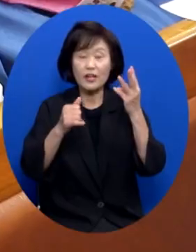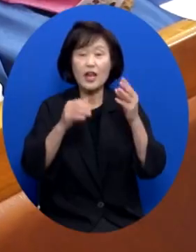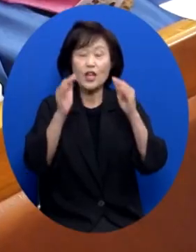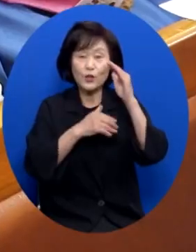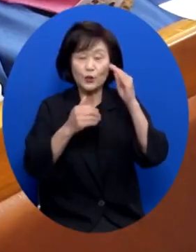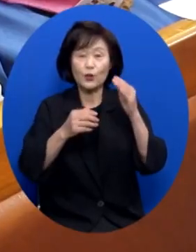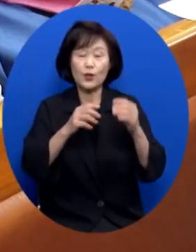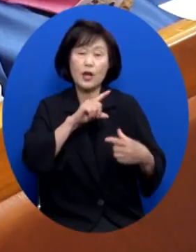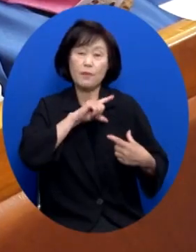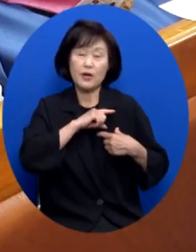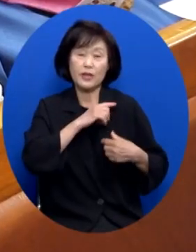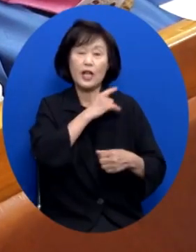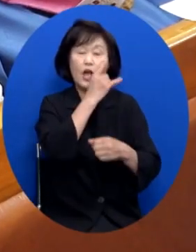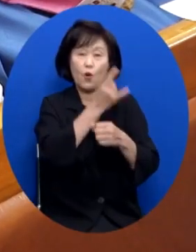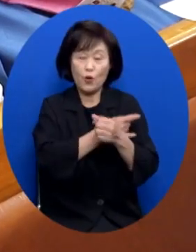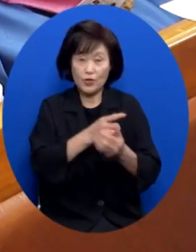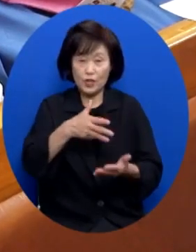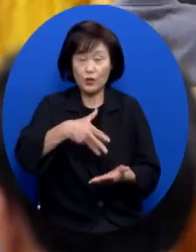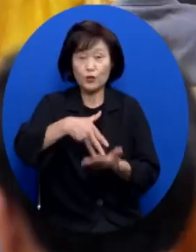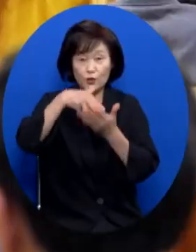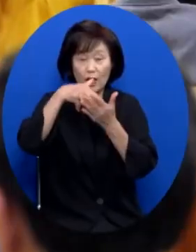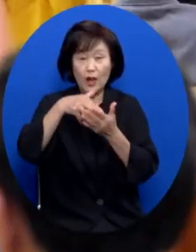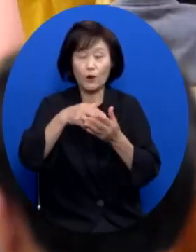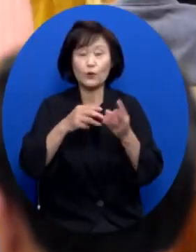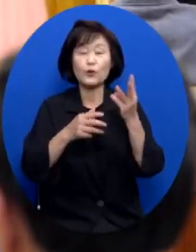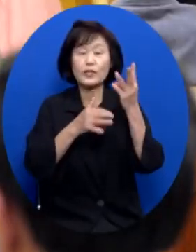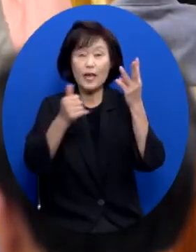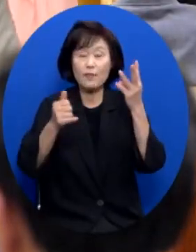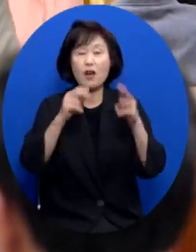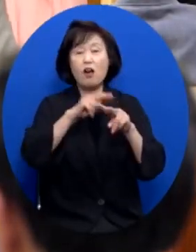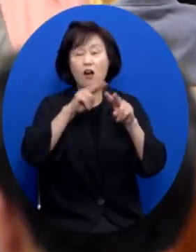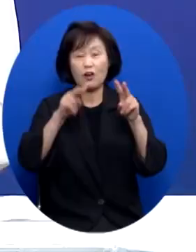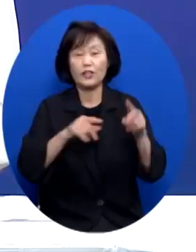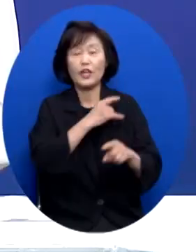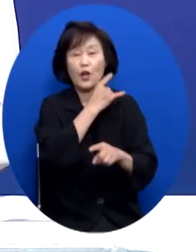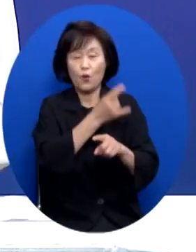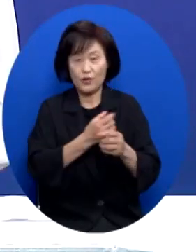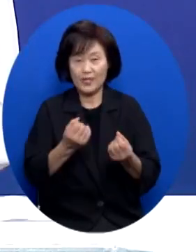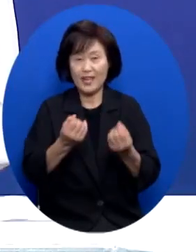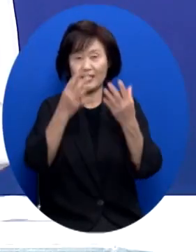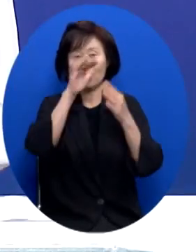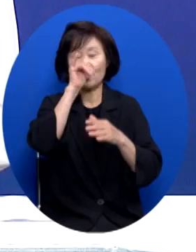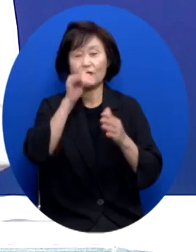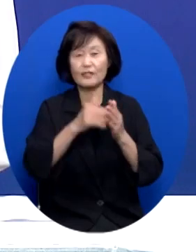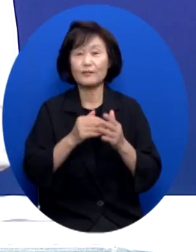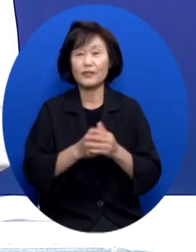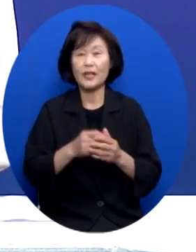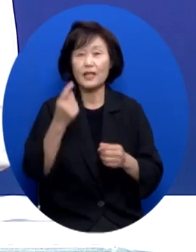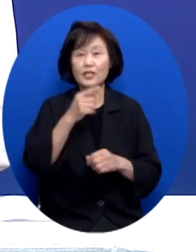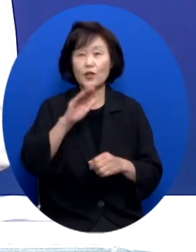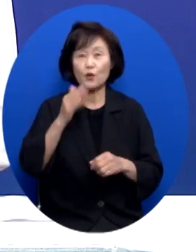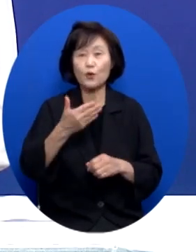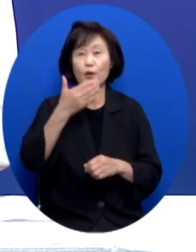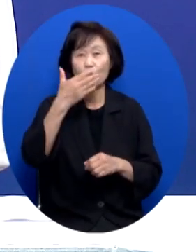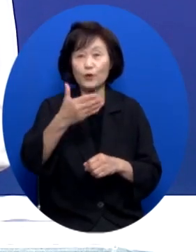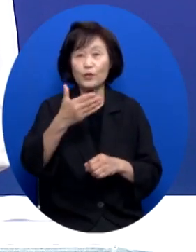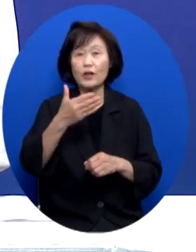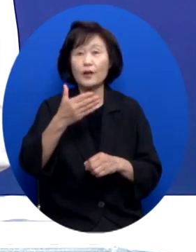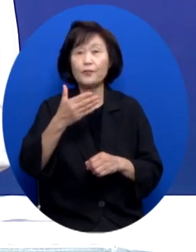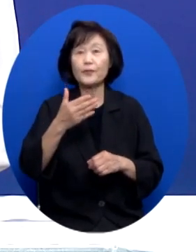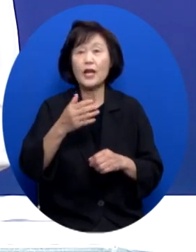명예권사로 추대하고 3명의 권사 은퇴식도 진행했습니다. 1909년 미국